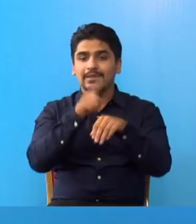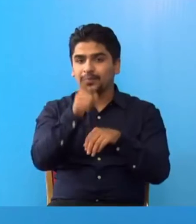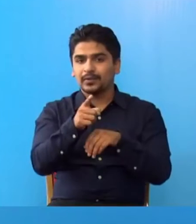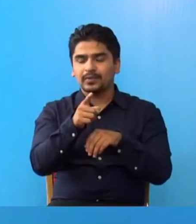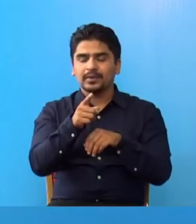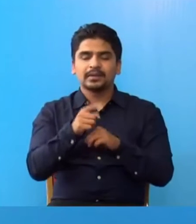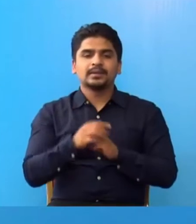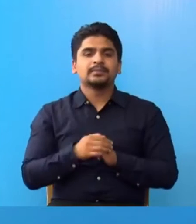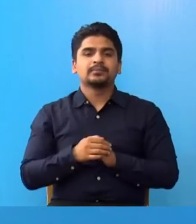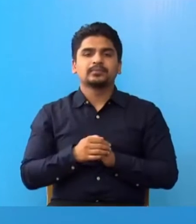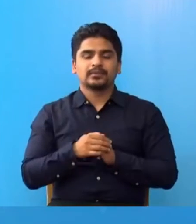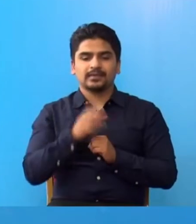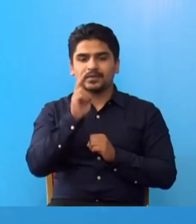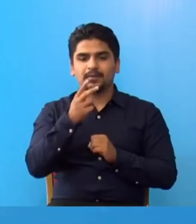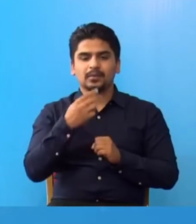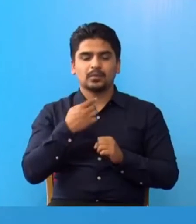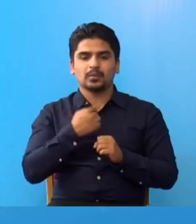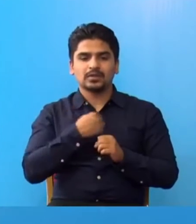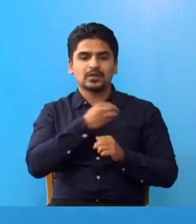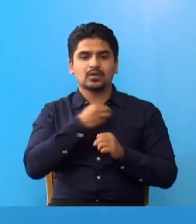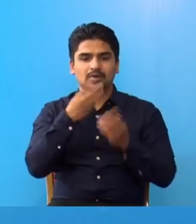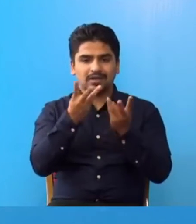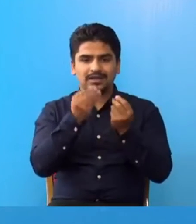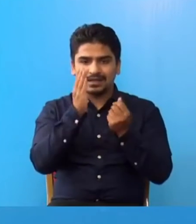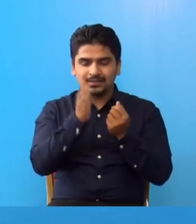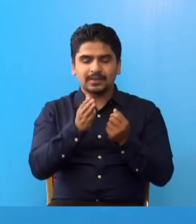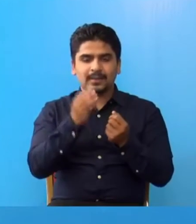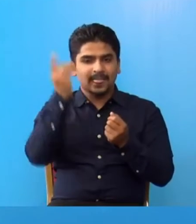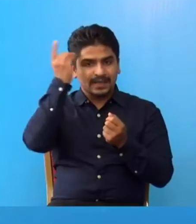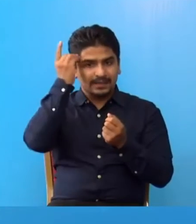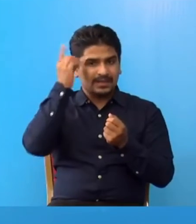मला कस्ता लागचा पना, केरी मुनू चिकिसक को इसापले, डिप्रिशन,